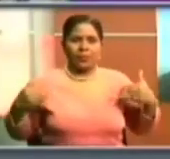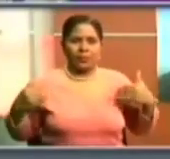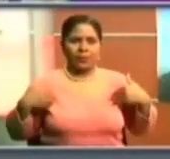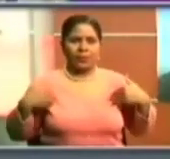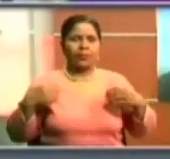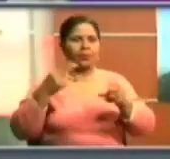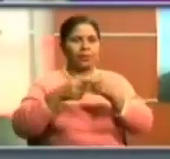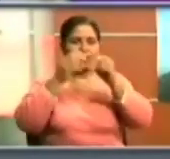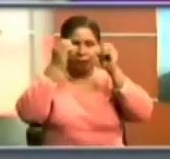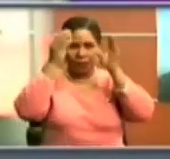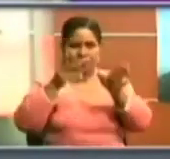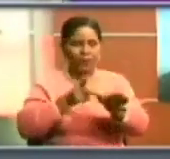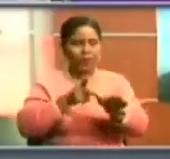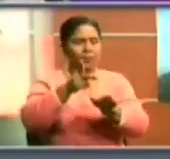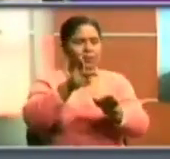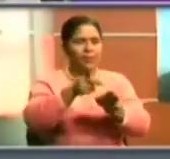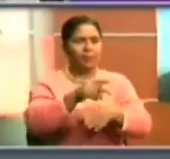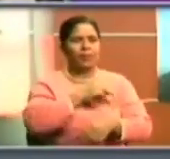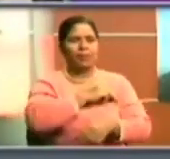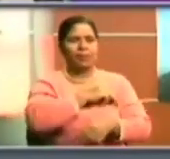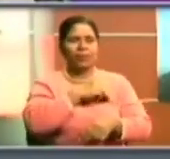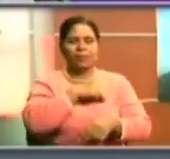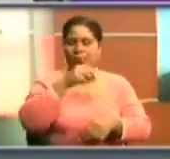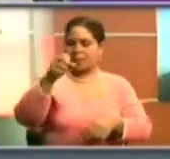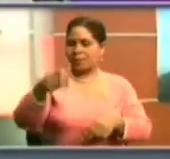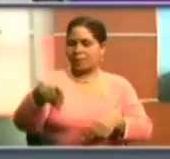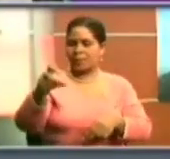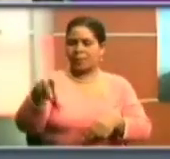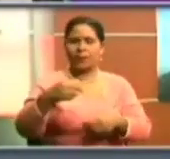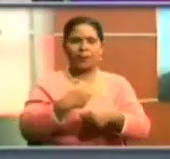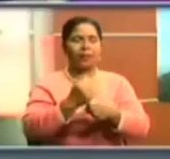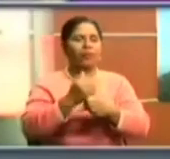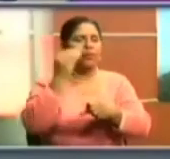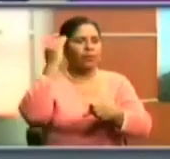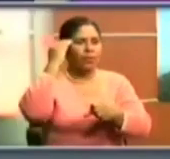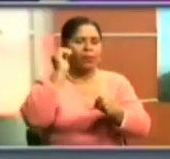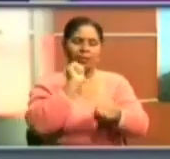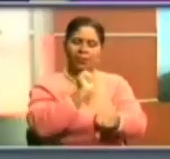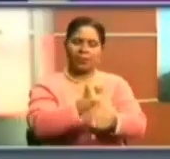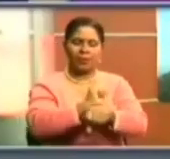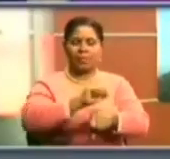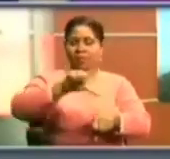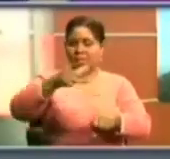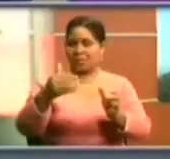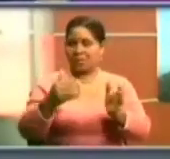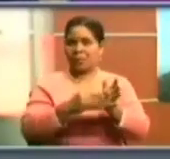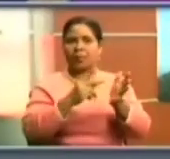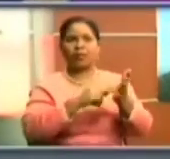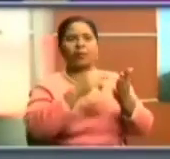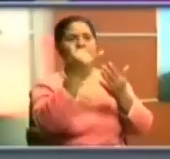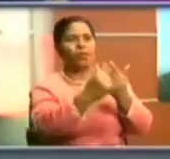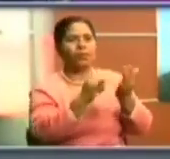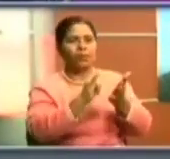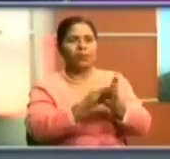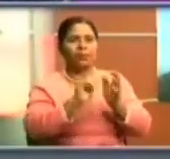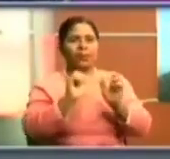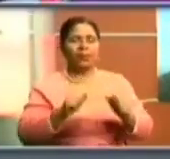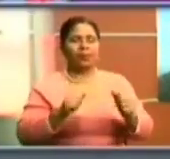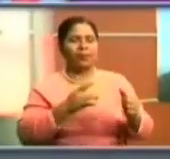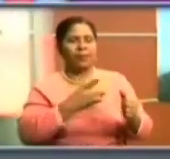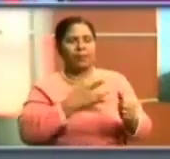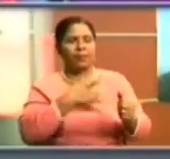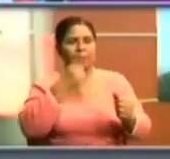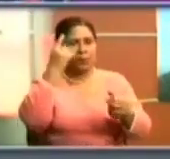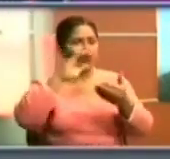insertion professionnelle. Magistrat Port-au-Prince, l'an Yuri Chevry, fait qu'on est. La travail sous l'autre projet coopération cap intéressant